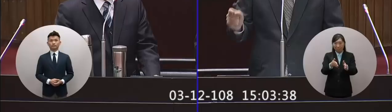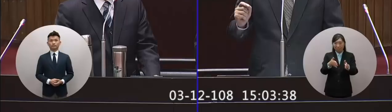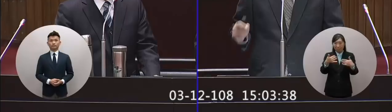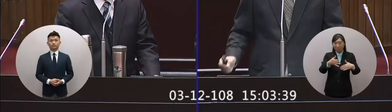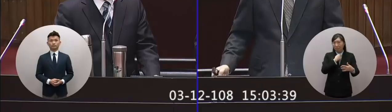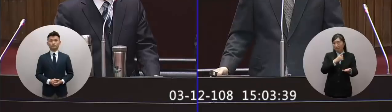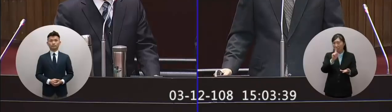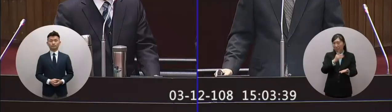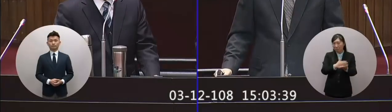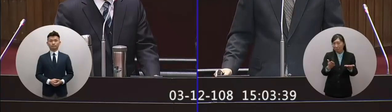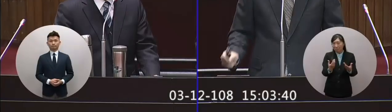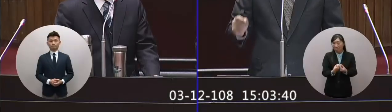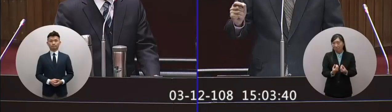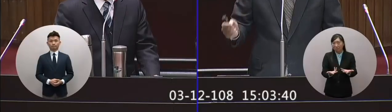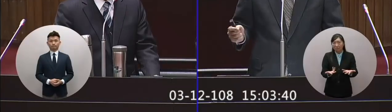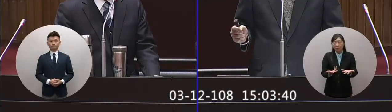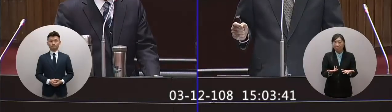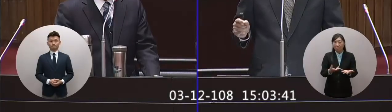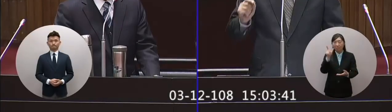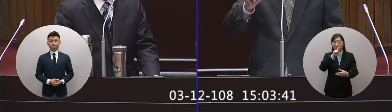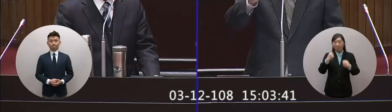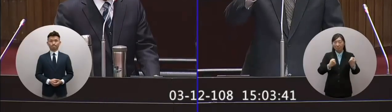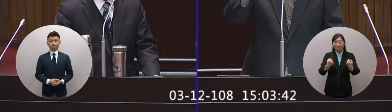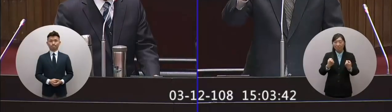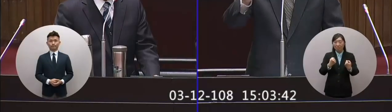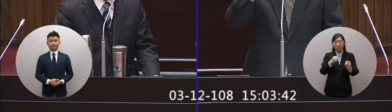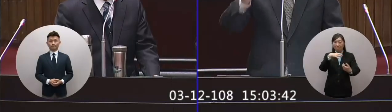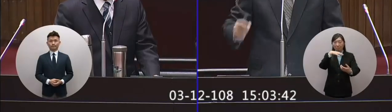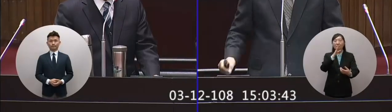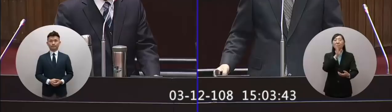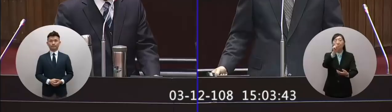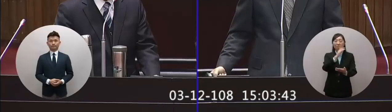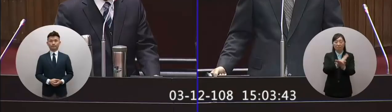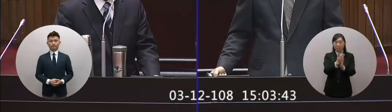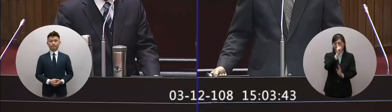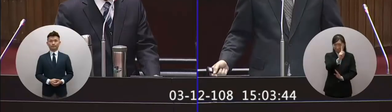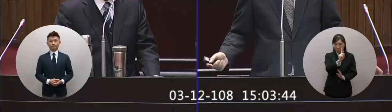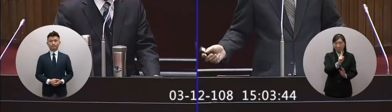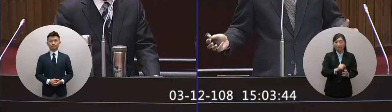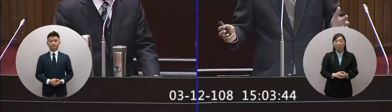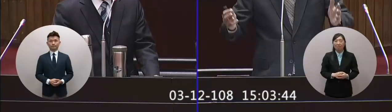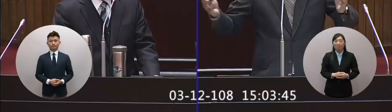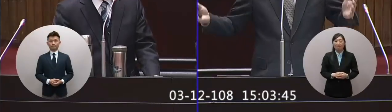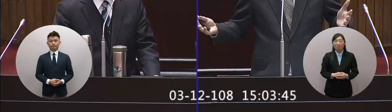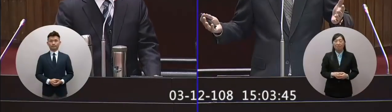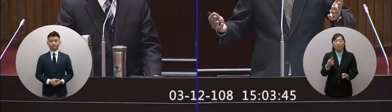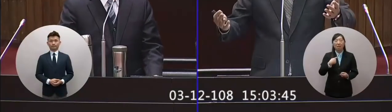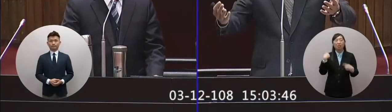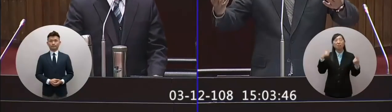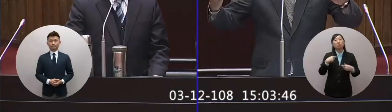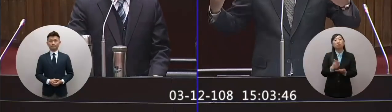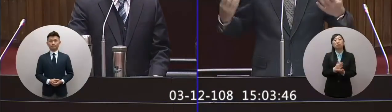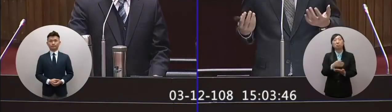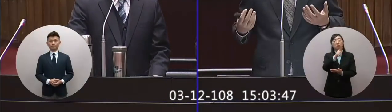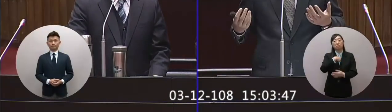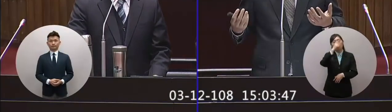问题来解决？我们看到酒驾的问题，那只是其中的一个环节而已。我们常常讲到，大家用希望有